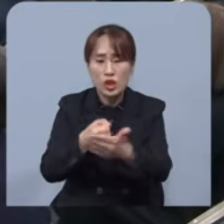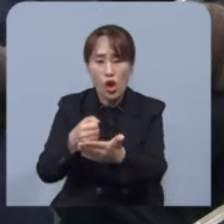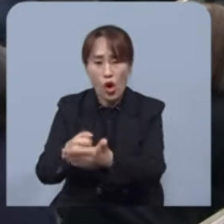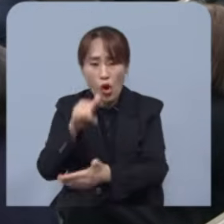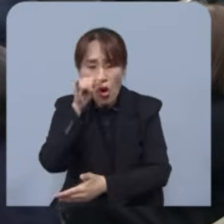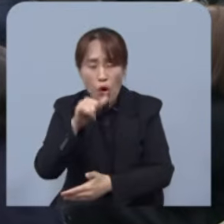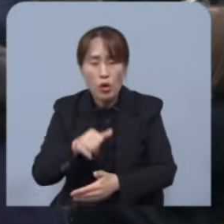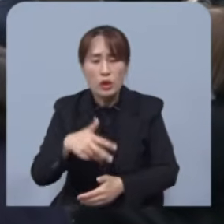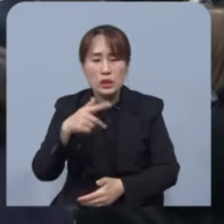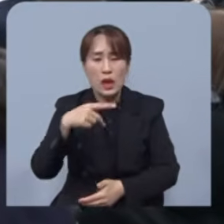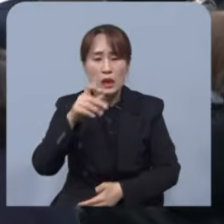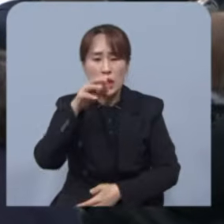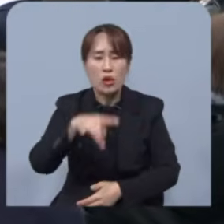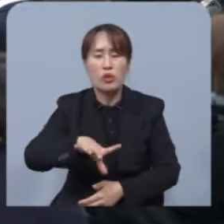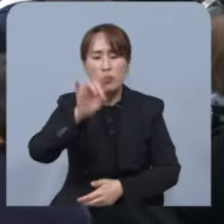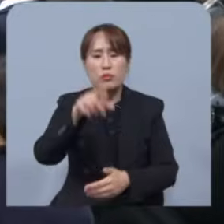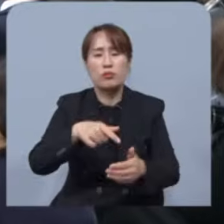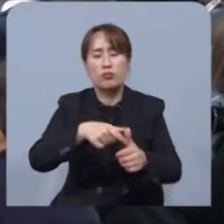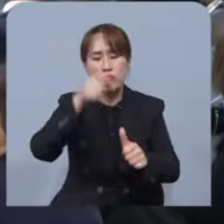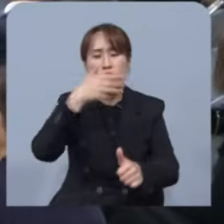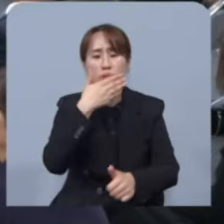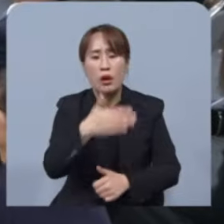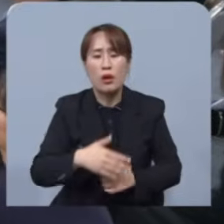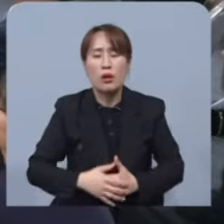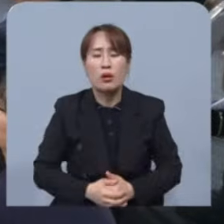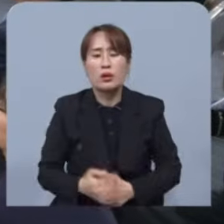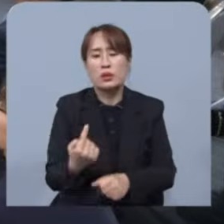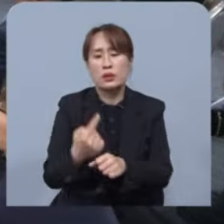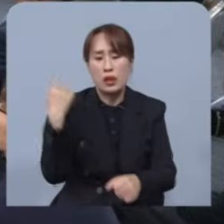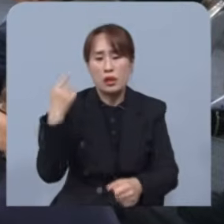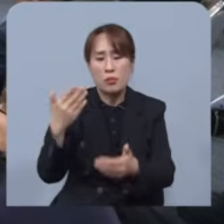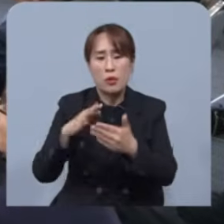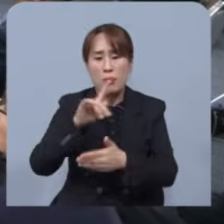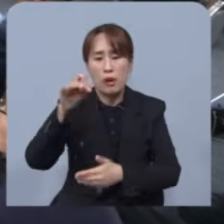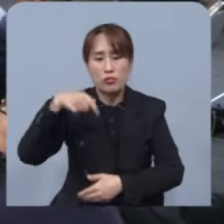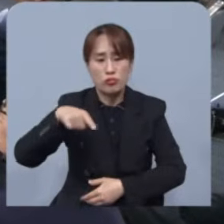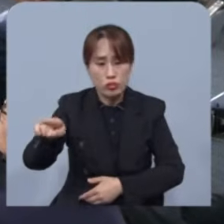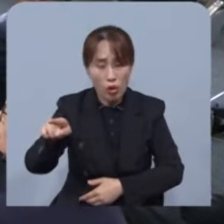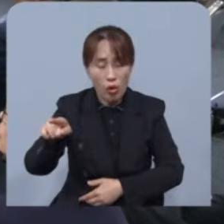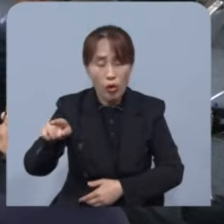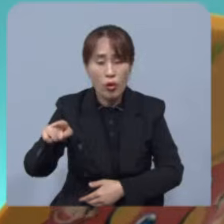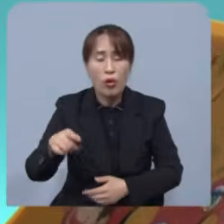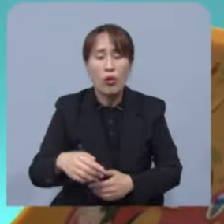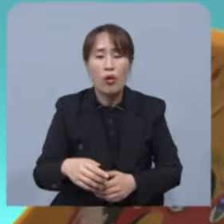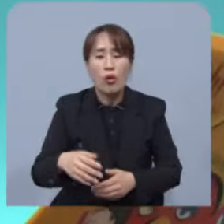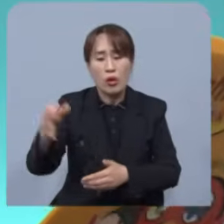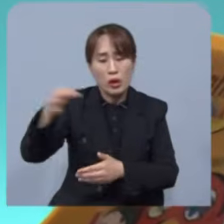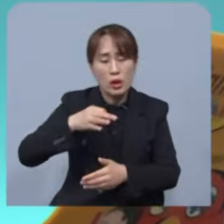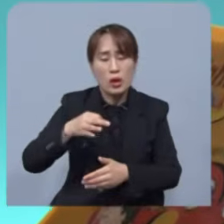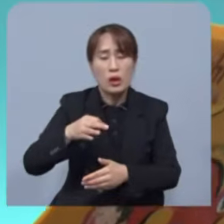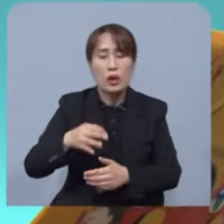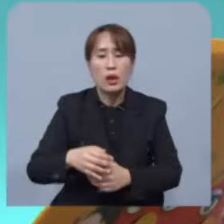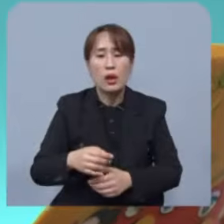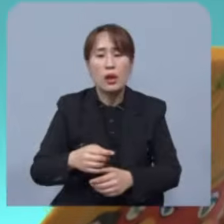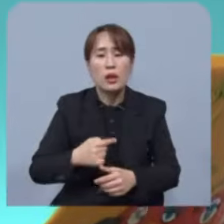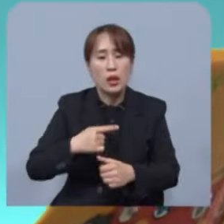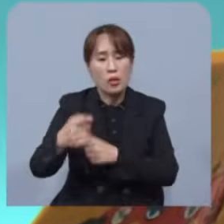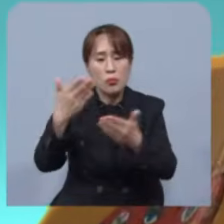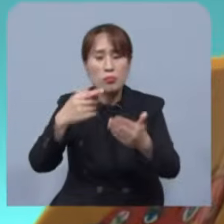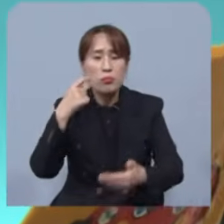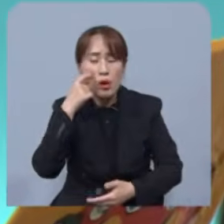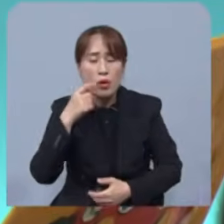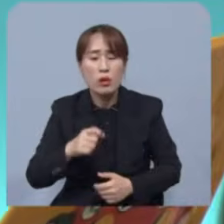때문에 차상위 계층이 우선시됩니다. 때문에 전년도에 받았던 바우처를 다음 연도에 갱신받지